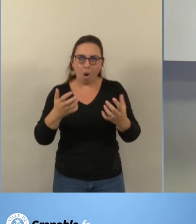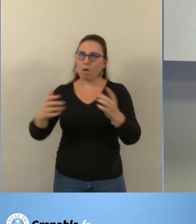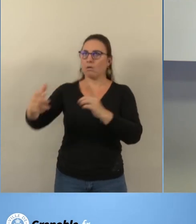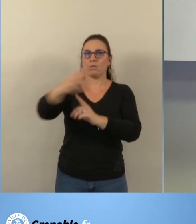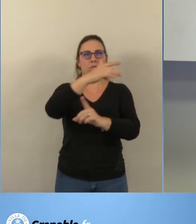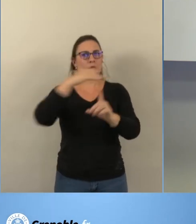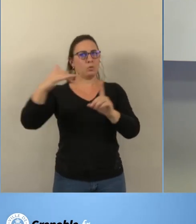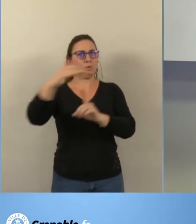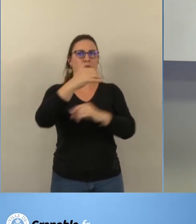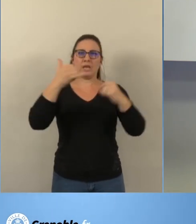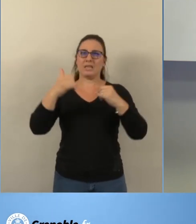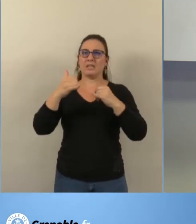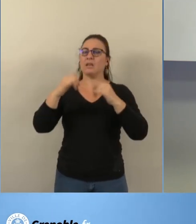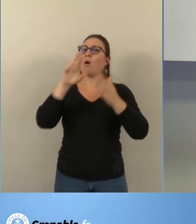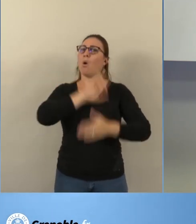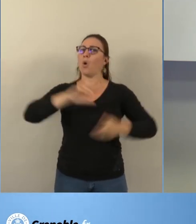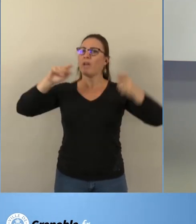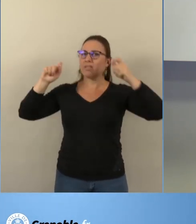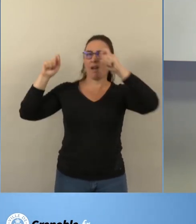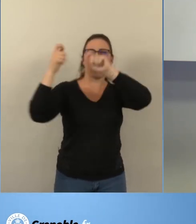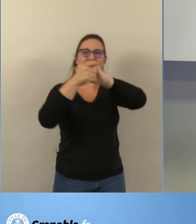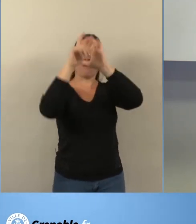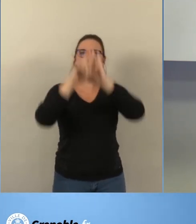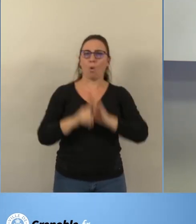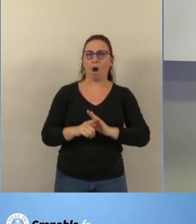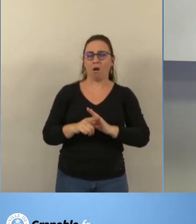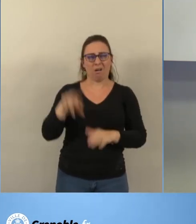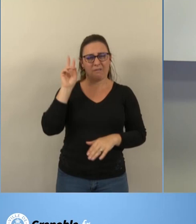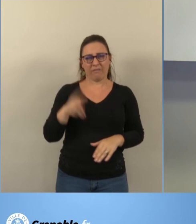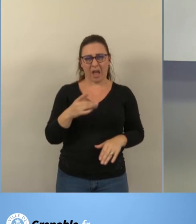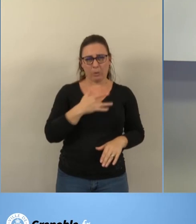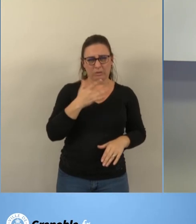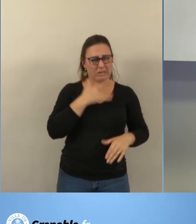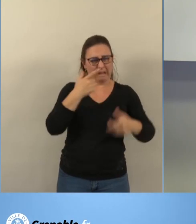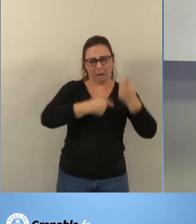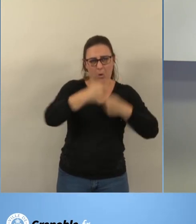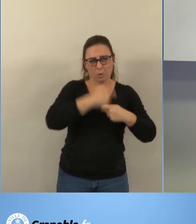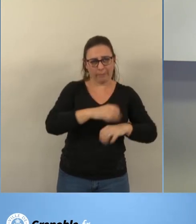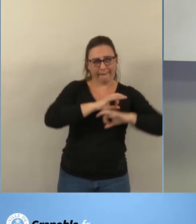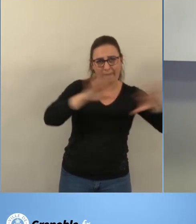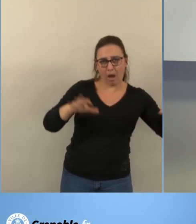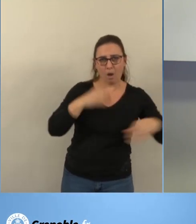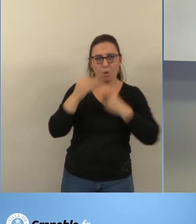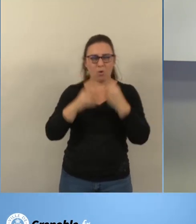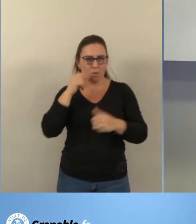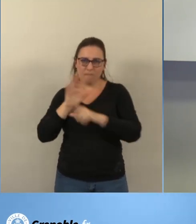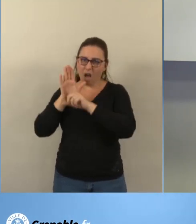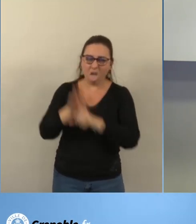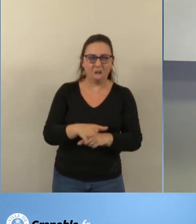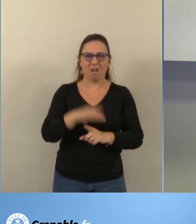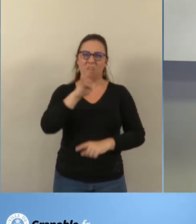cette réforme des retraites aussi économiquement inutiles que socialement indigne passer à coups de 49-3